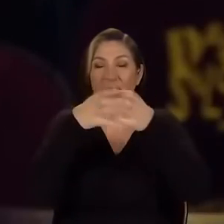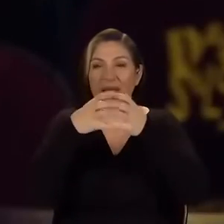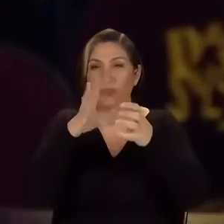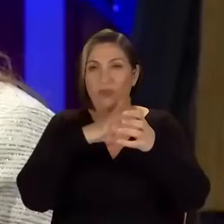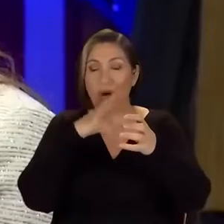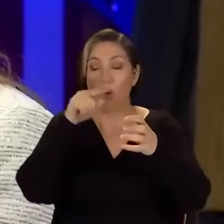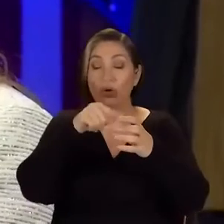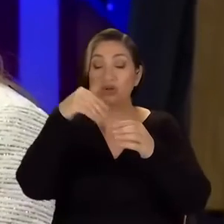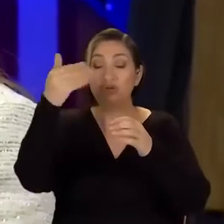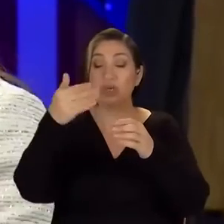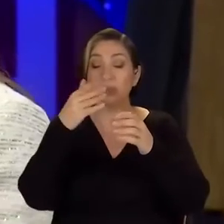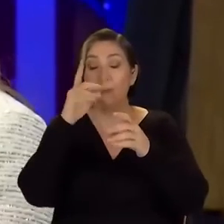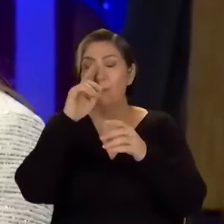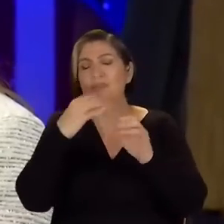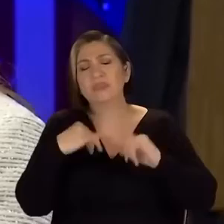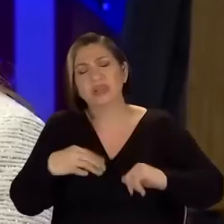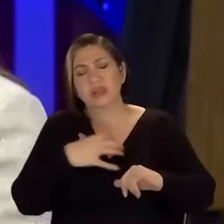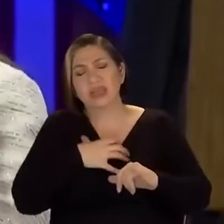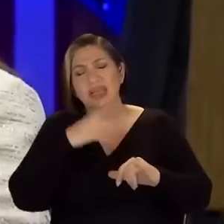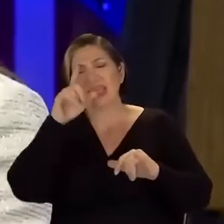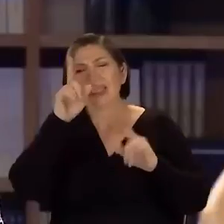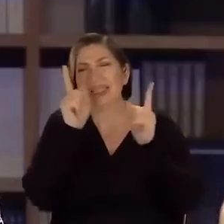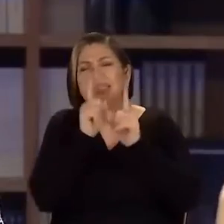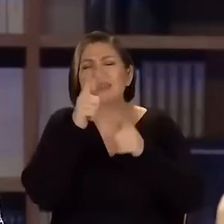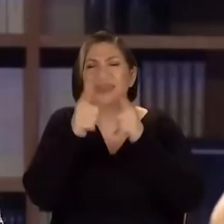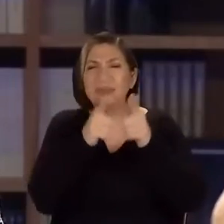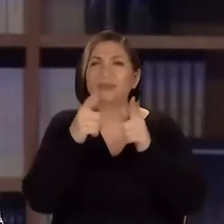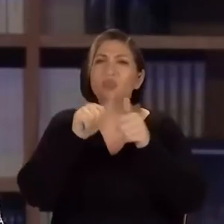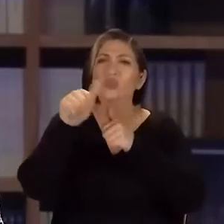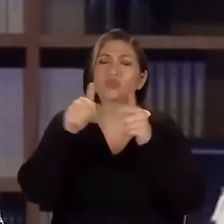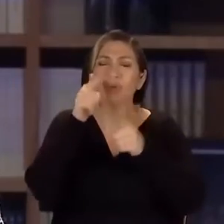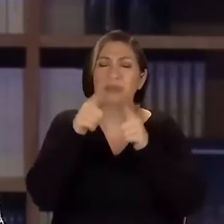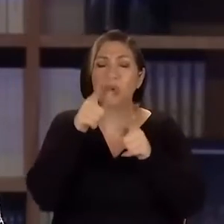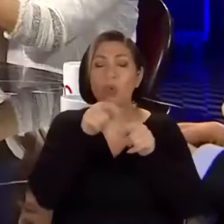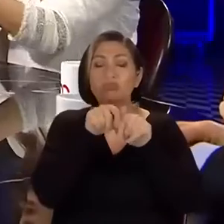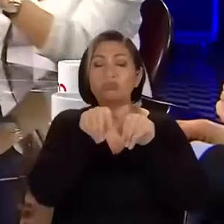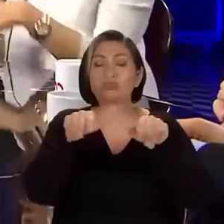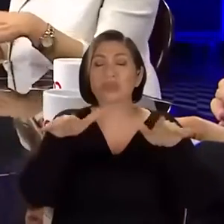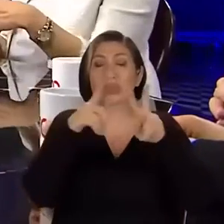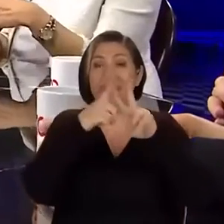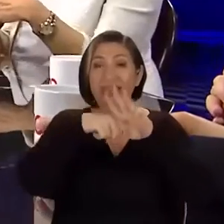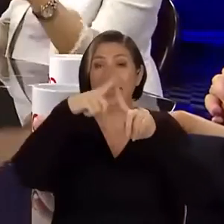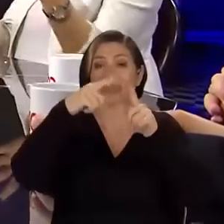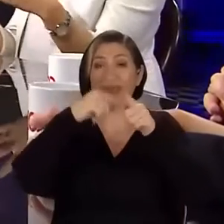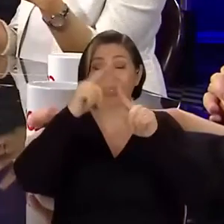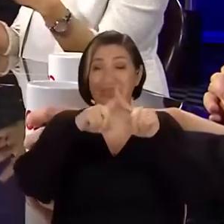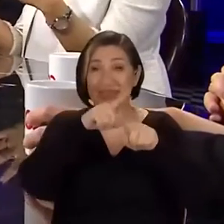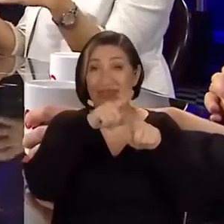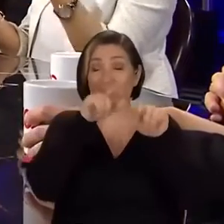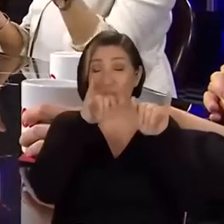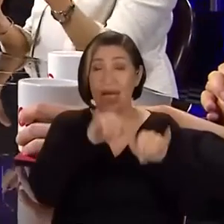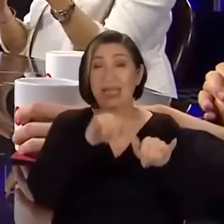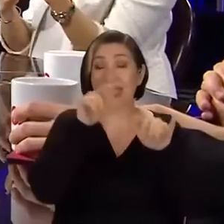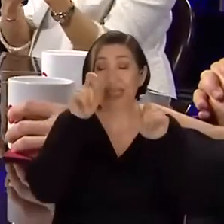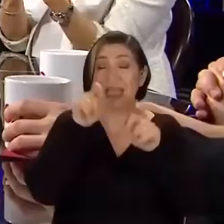platformlarında dışarıdan bağımsız kişiler kısa filmler çekiyorlar, uzun filmler Netflix'e veriyorlar. Netflix yayıncı değil mi? Günün sonunda Netflix gibi